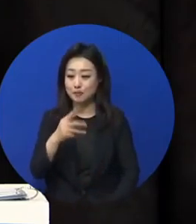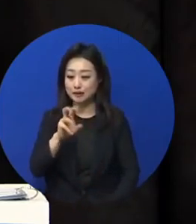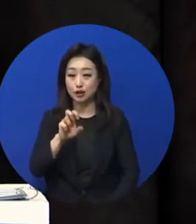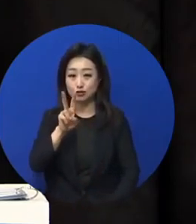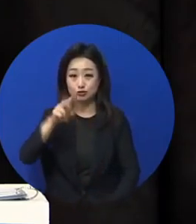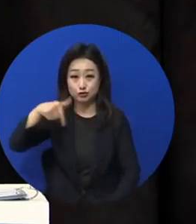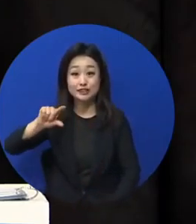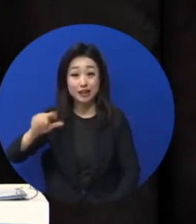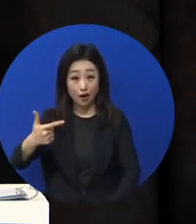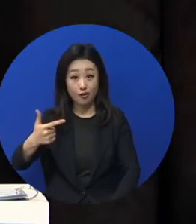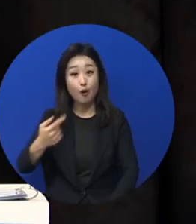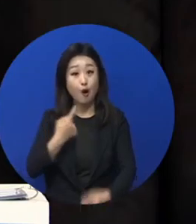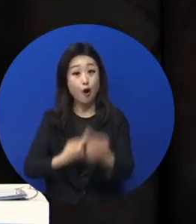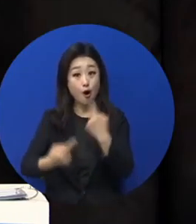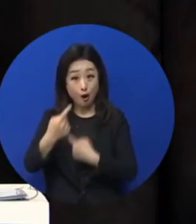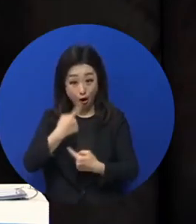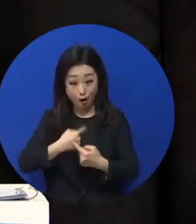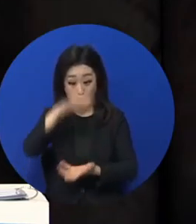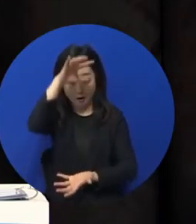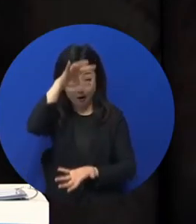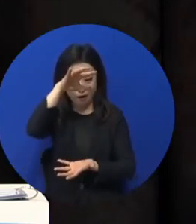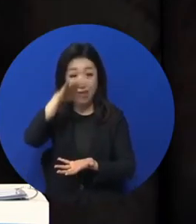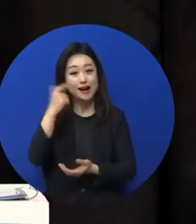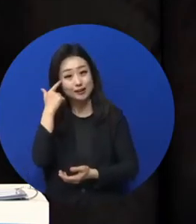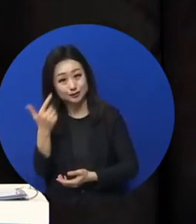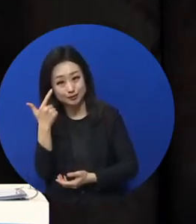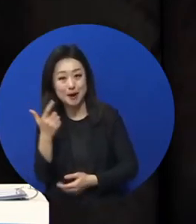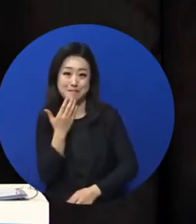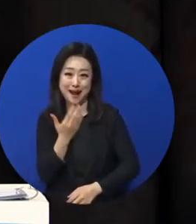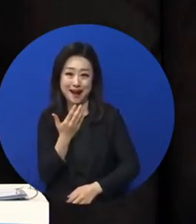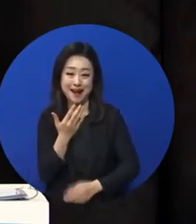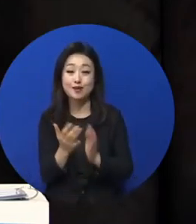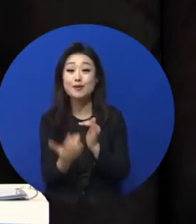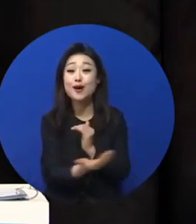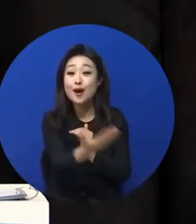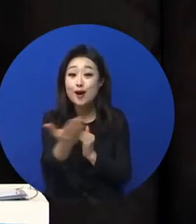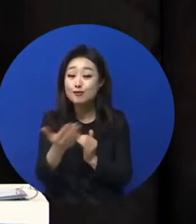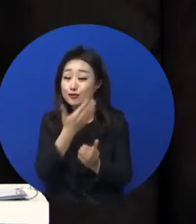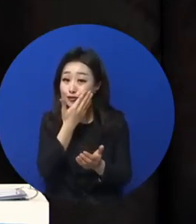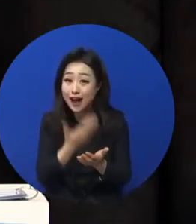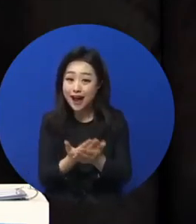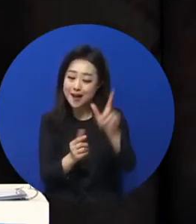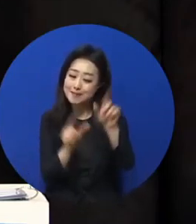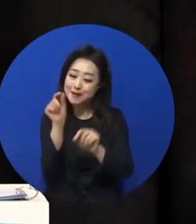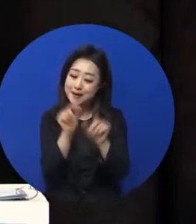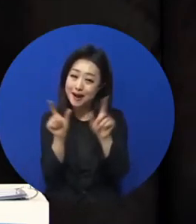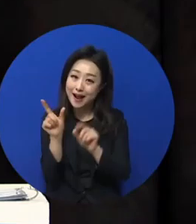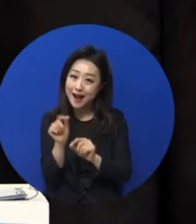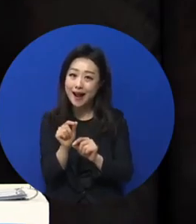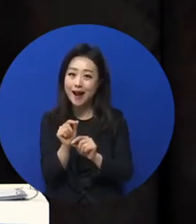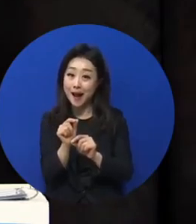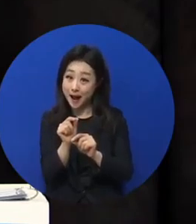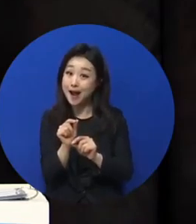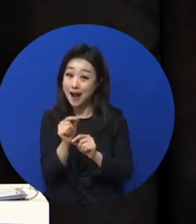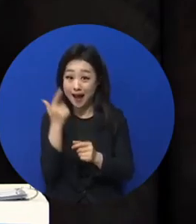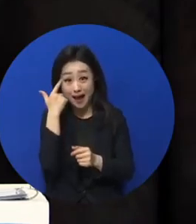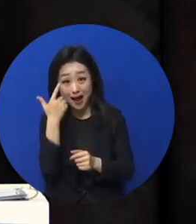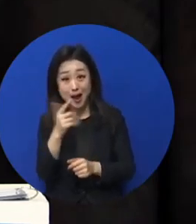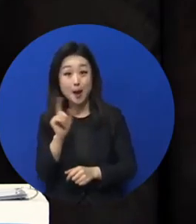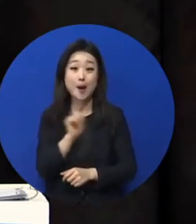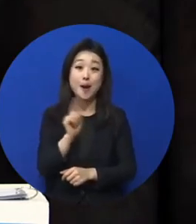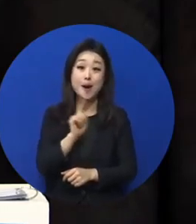1,632건의 상당히 많은 질문이 접수됐습니다. 국민이 주신 소중한 질문 가운데 어떤 날카로운 질문이